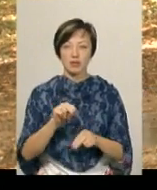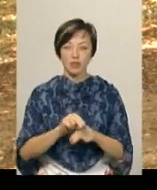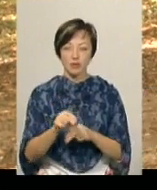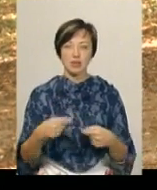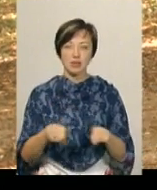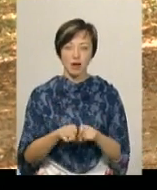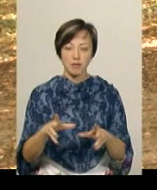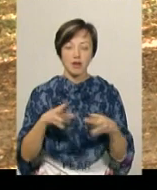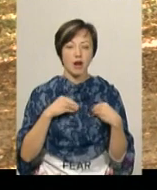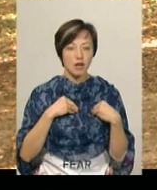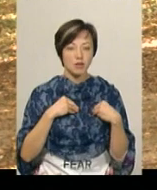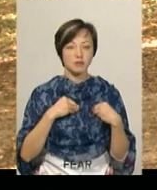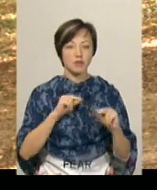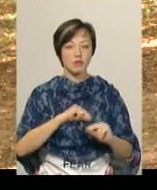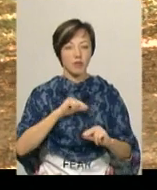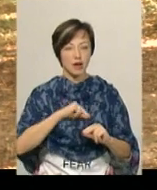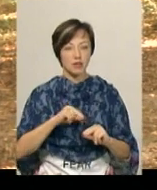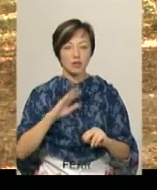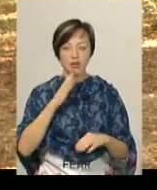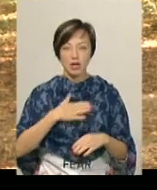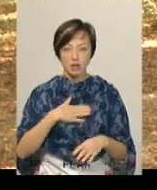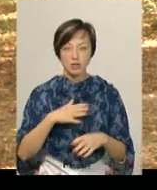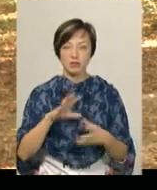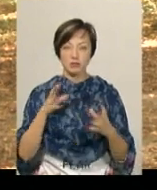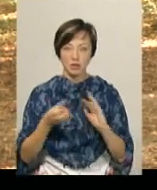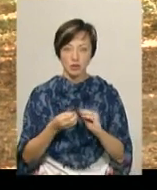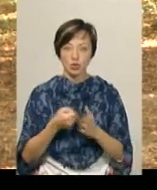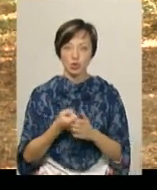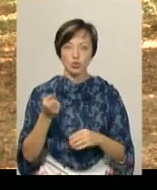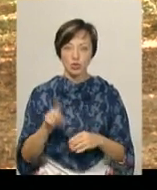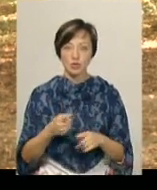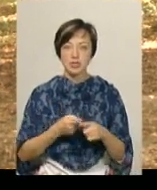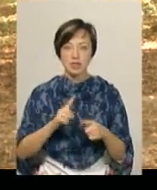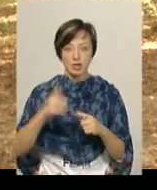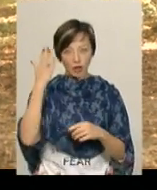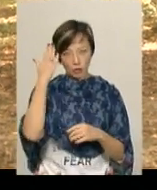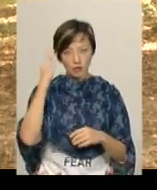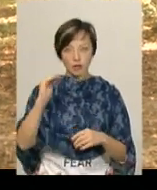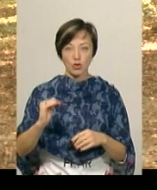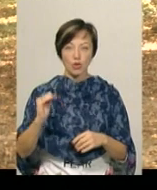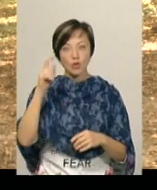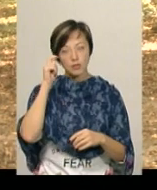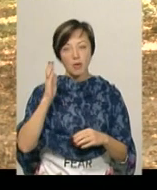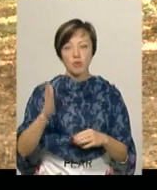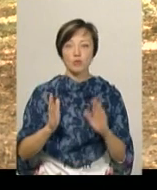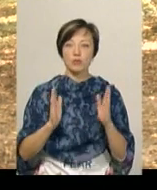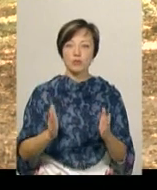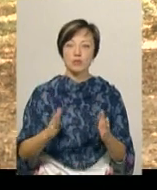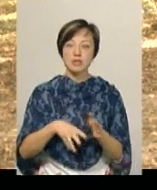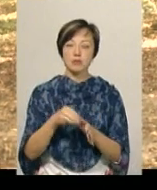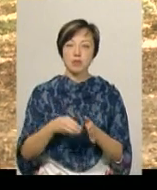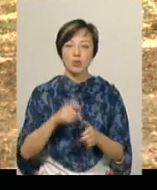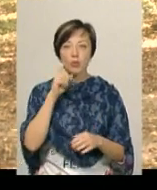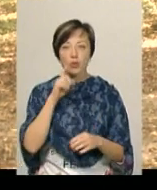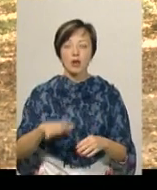Так ми разом, співпраця наша привела до того, що це талановитий мальчик, я думаю, в майбутньому буде в збірній